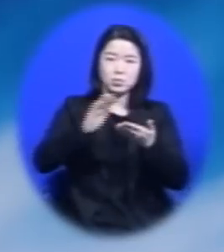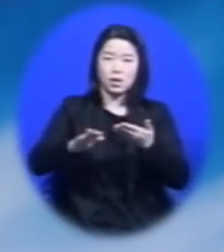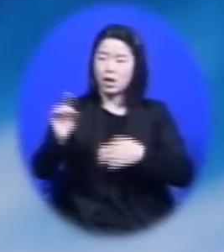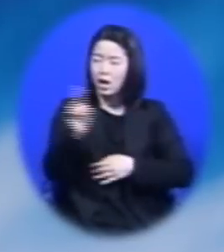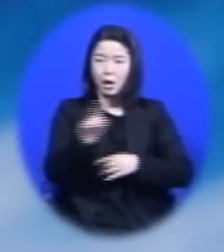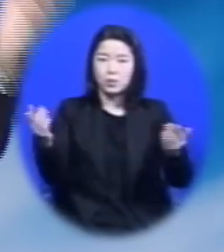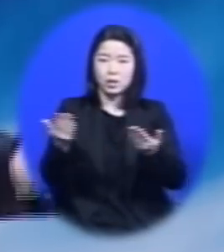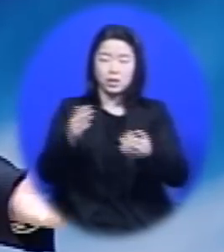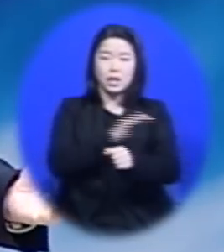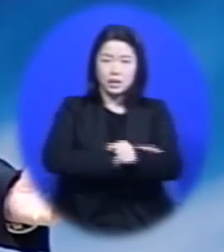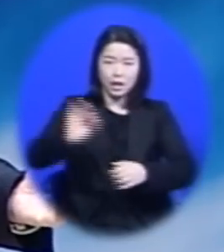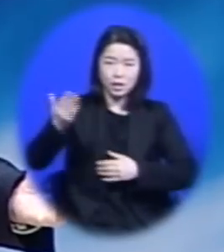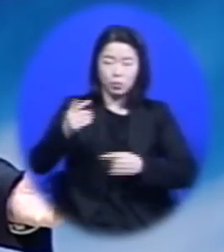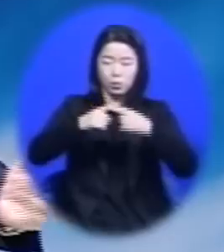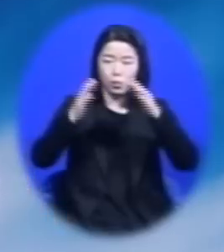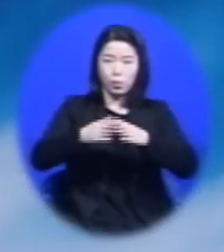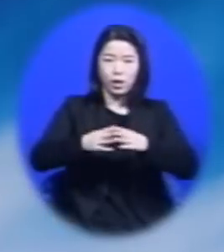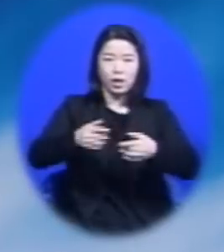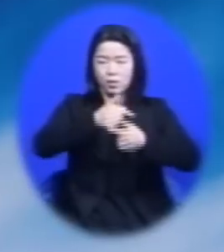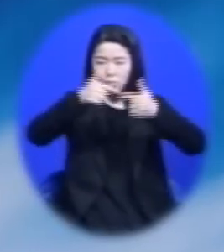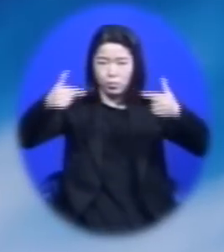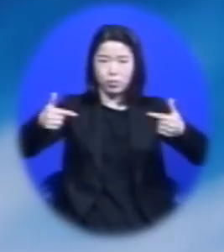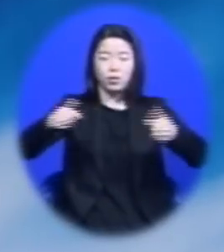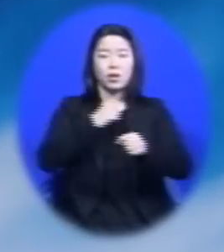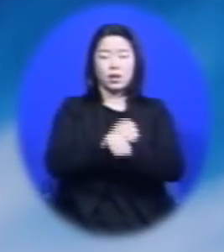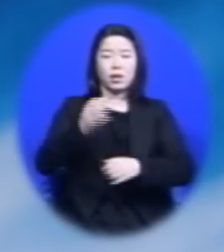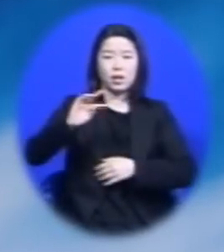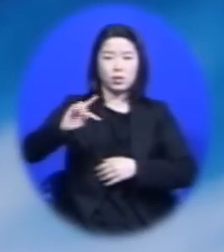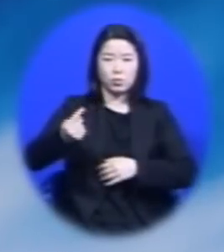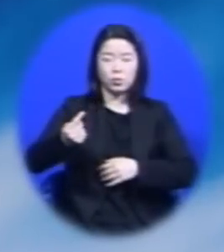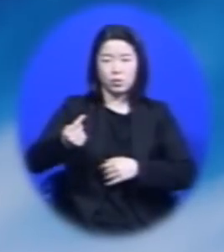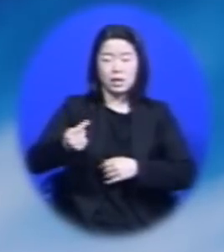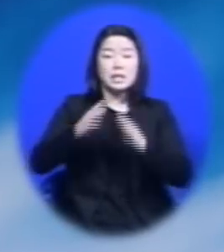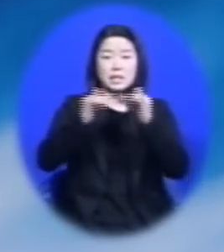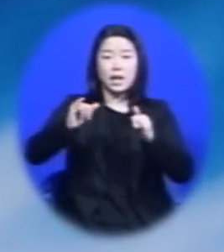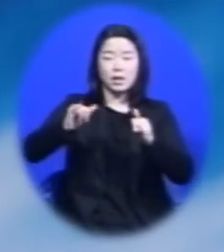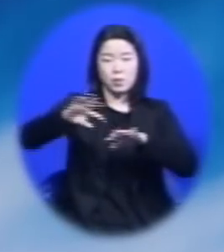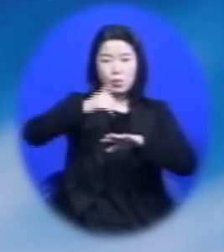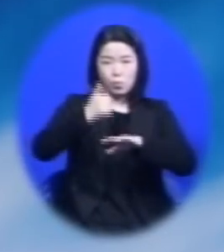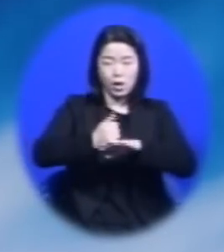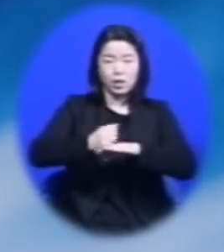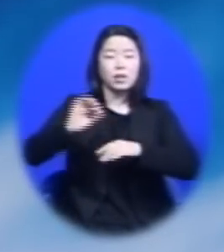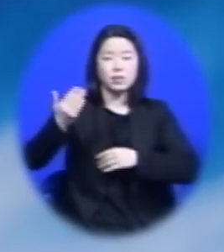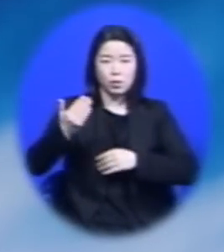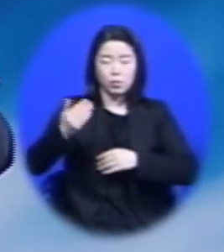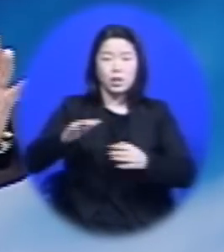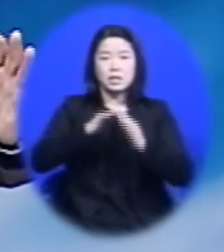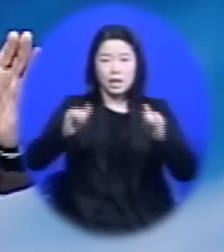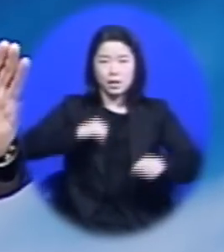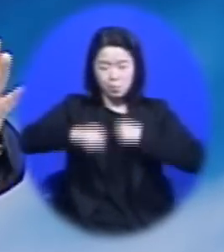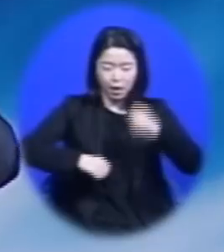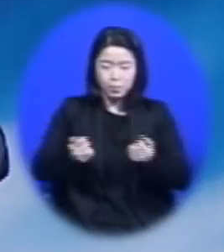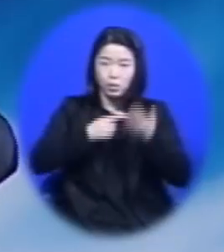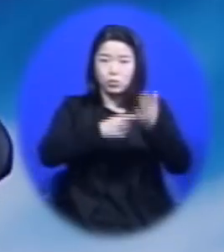잘되고 교회가 커진다 하더라도 사람이 왕되기 시작하면 사람이 마음대로 주장하기 시작하면